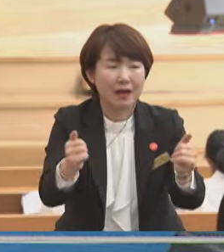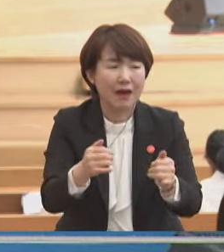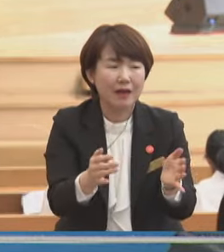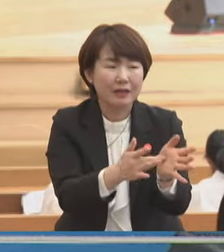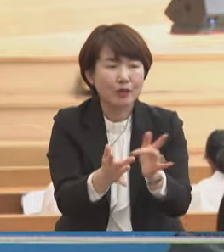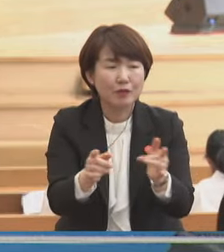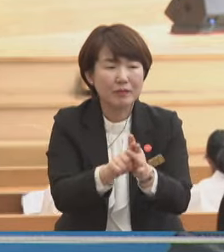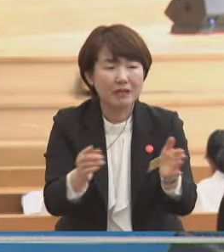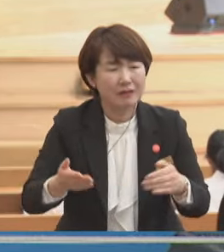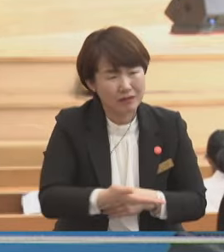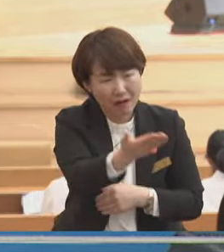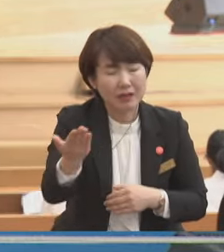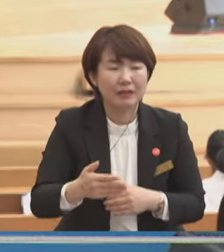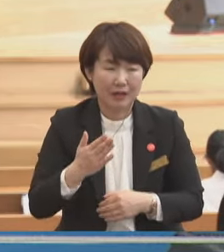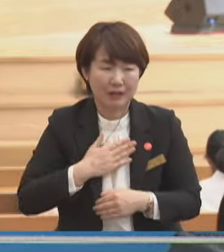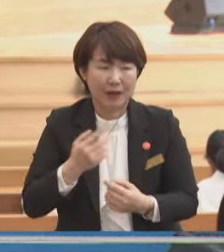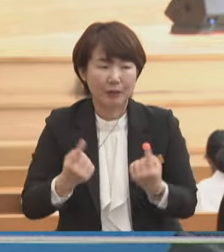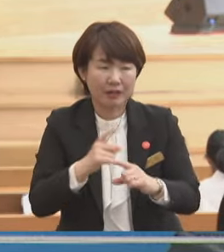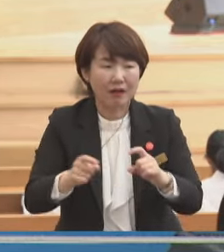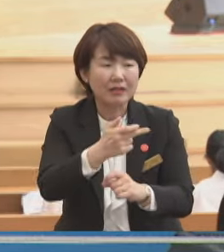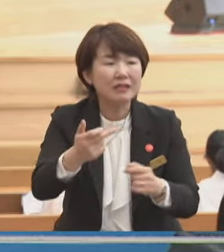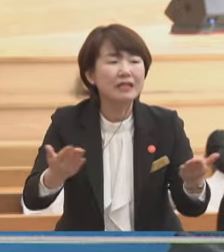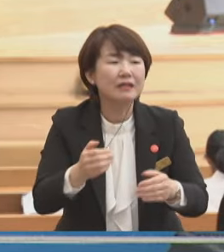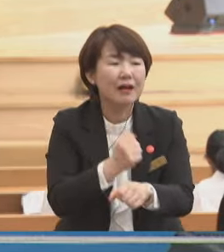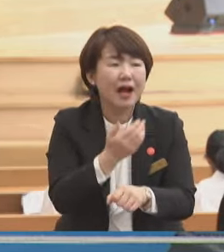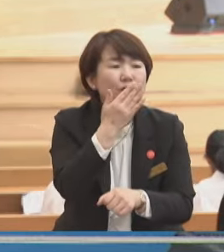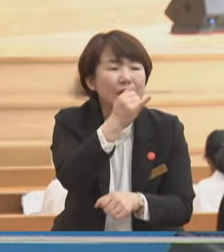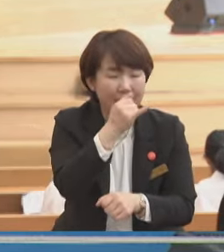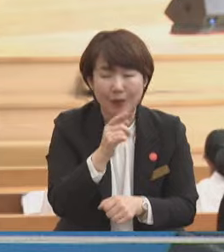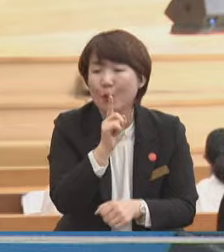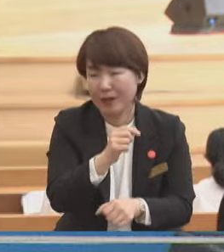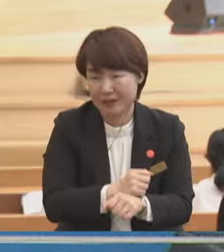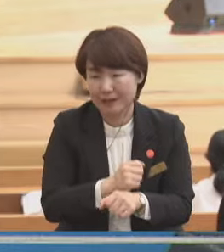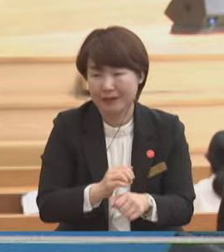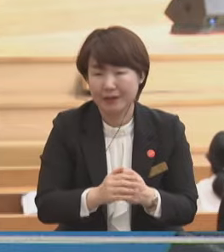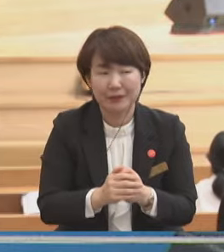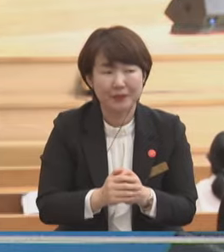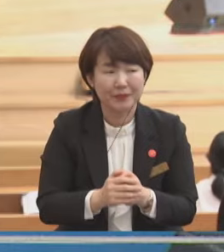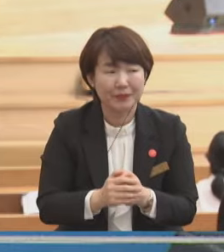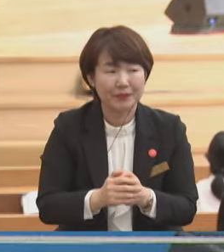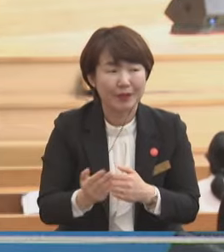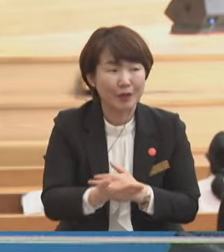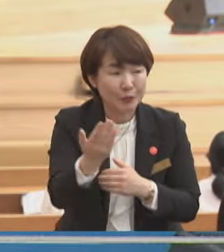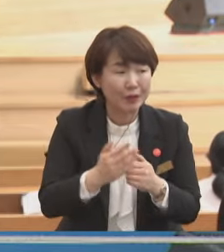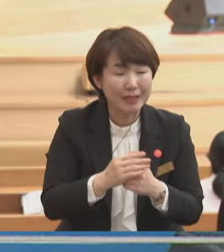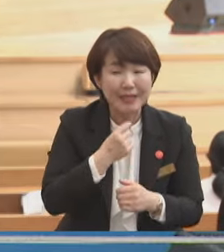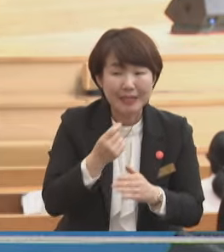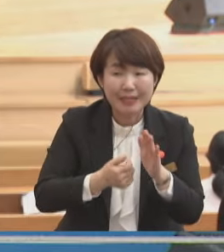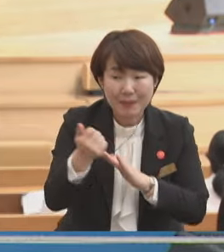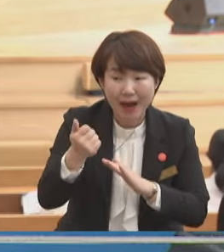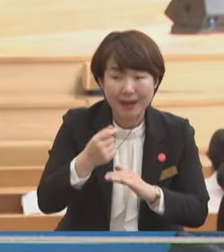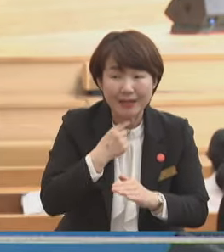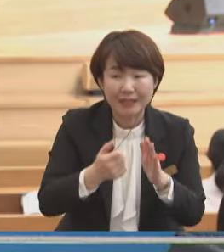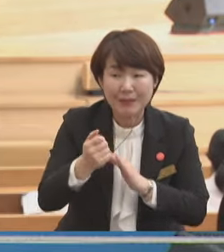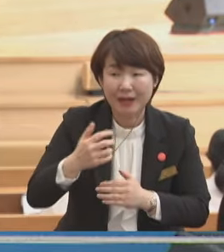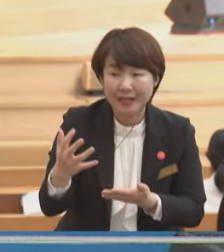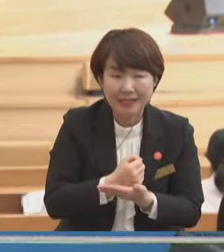일을 하게 될 것이다 여러분 희망은 아무나 갖는게 아닙니다 마귀 님을